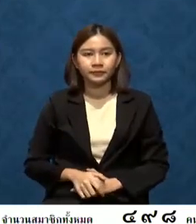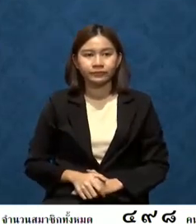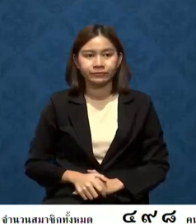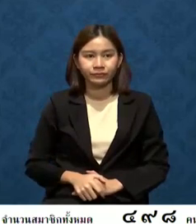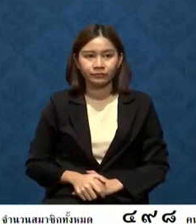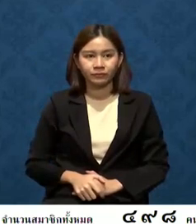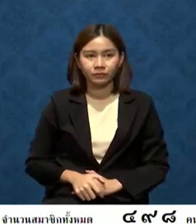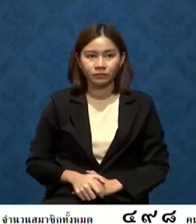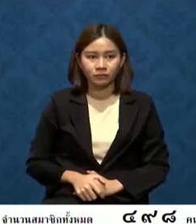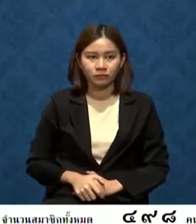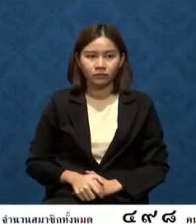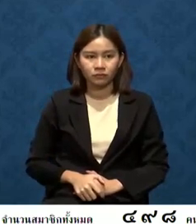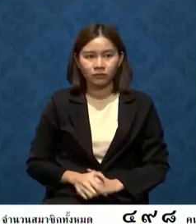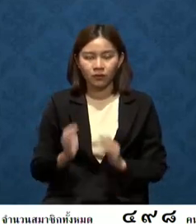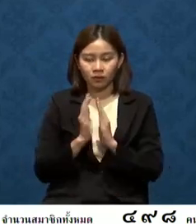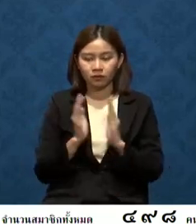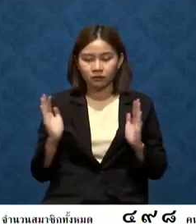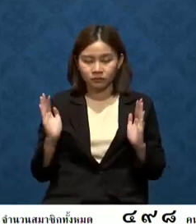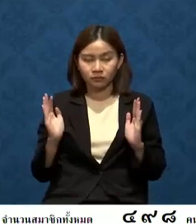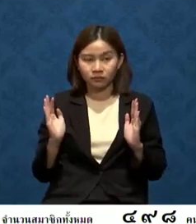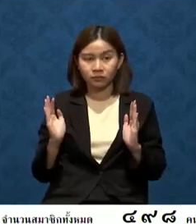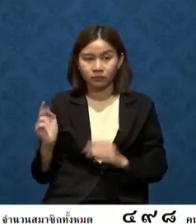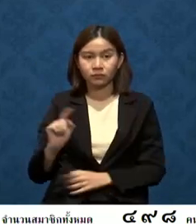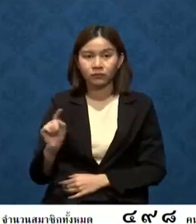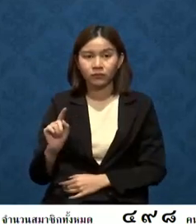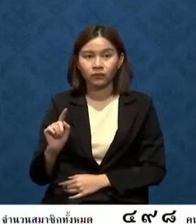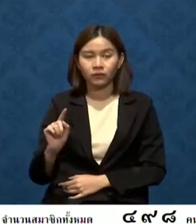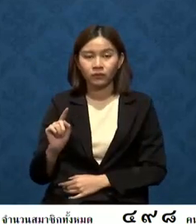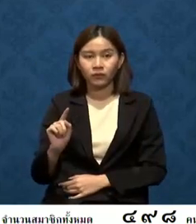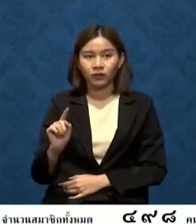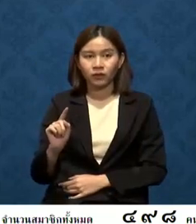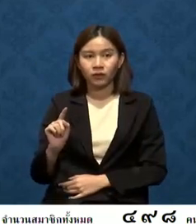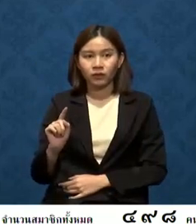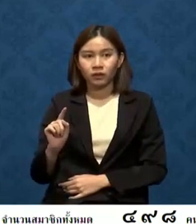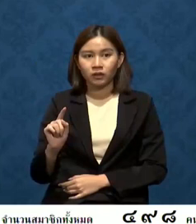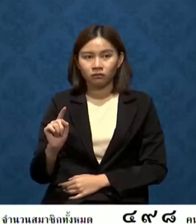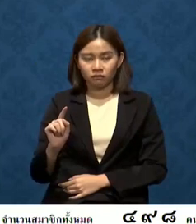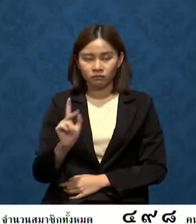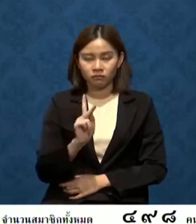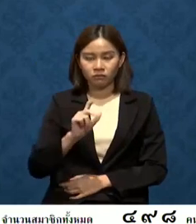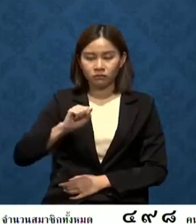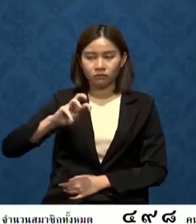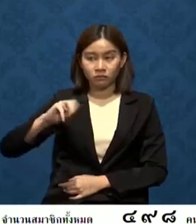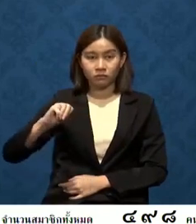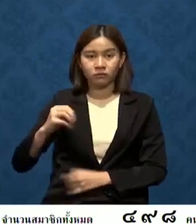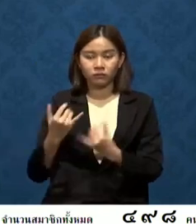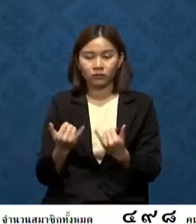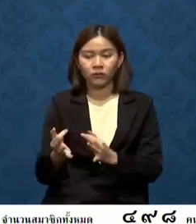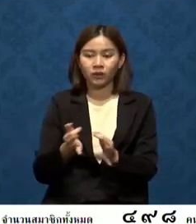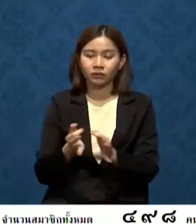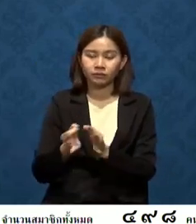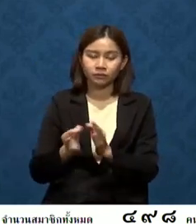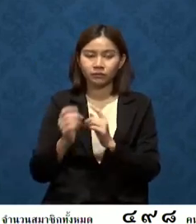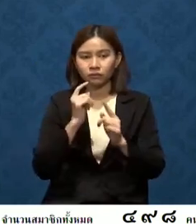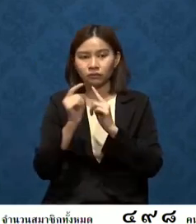อย่างไรก็ตามเนี่ยนะครับต้องขอขอบคุณนะครับที่ทางคณะกรรมการสิทธิ์เนี่ยได้มีการพูดคุยผมทราบว่